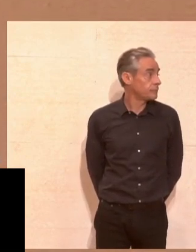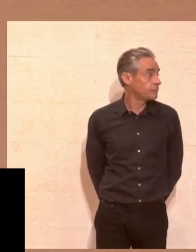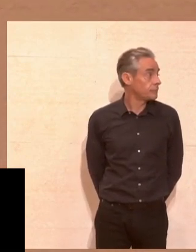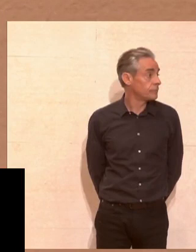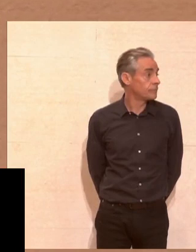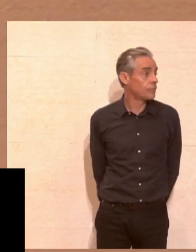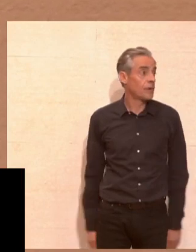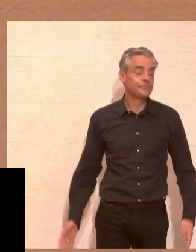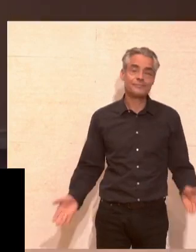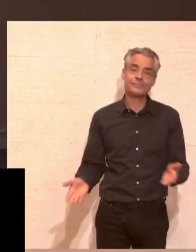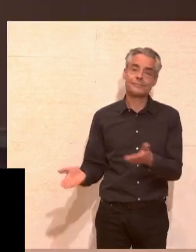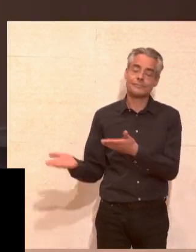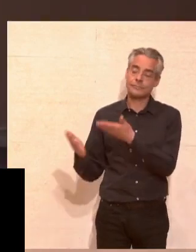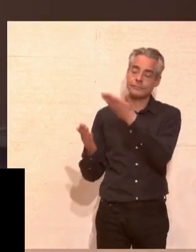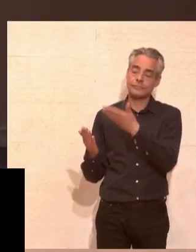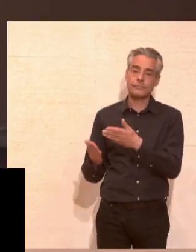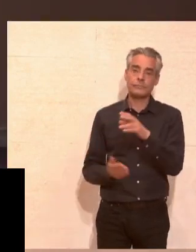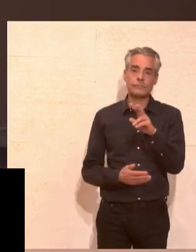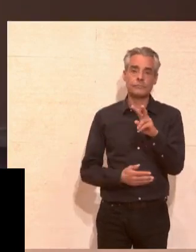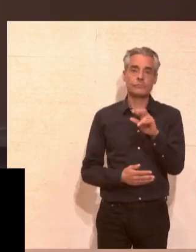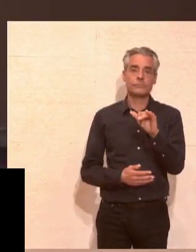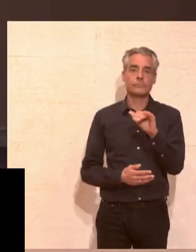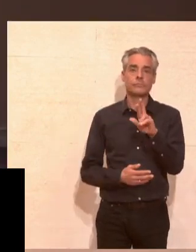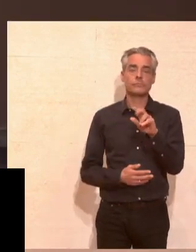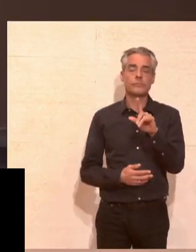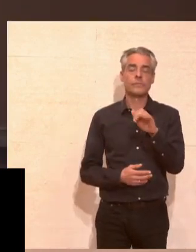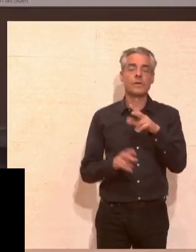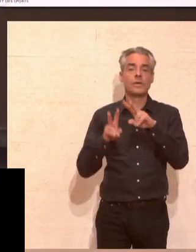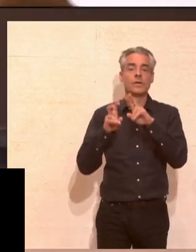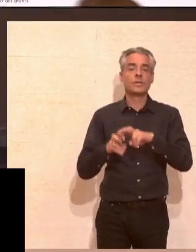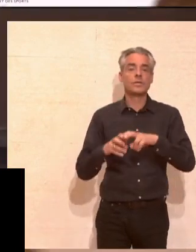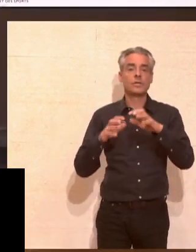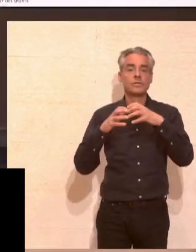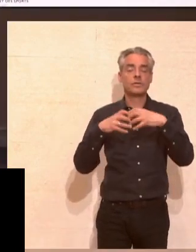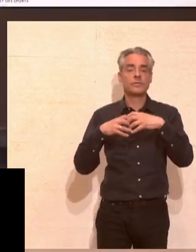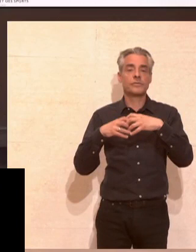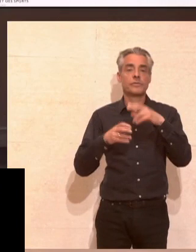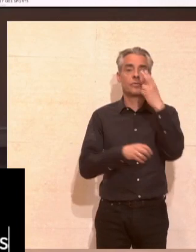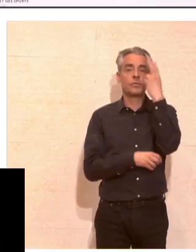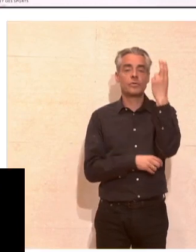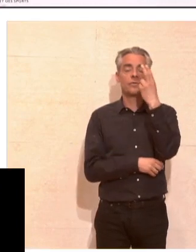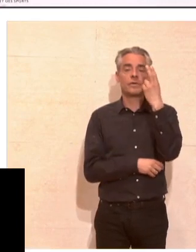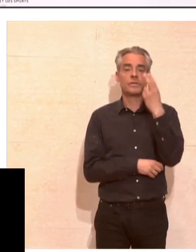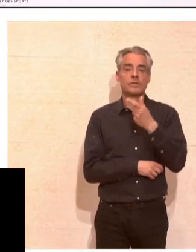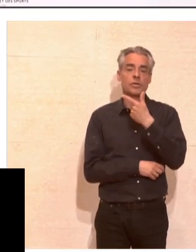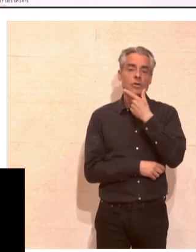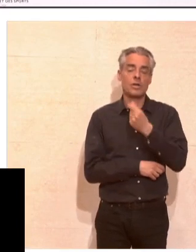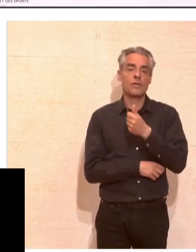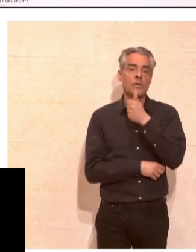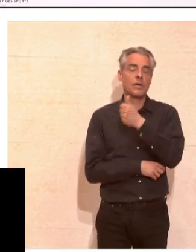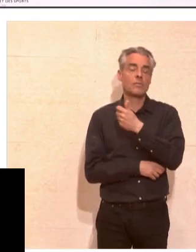On va poursuivre avec Virginie Sterpenich, qui est chercheuse en neurosciences à l'Université de Genève, qui s'intéresse